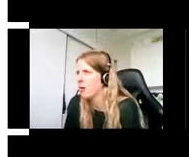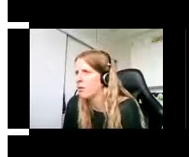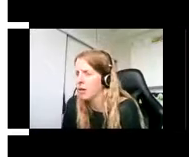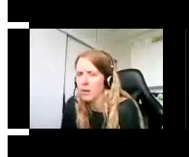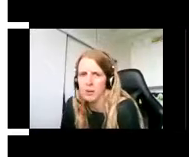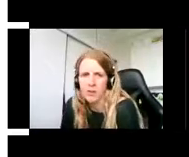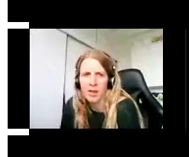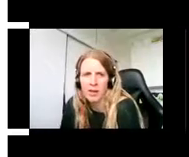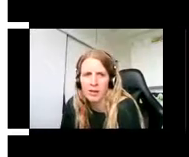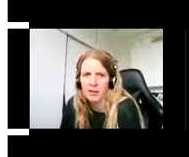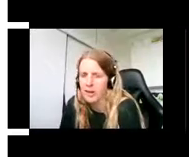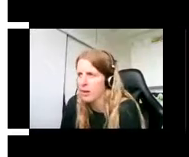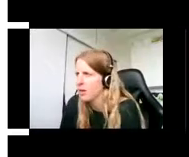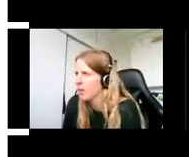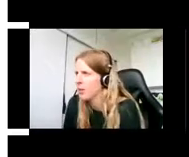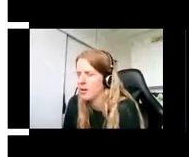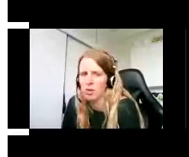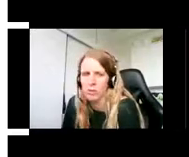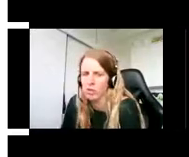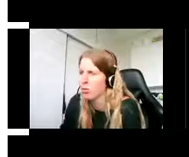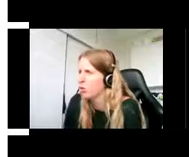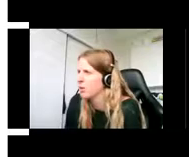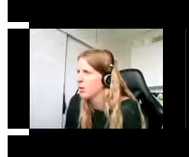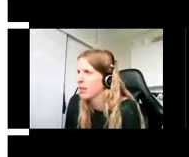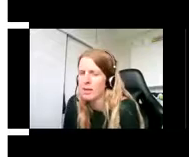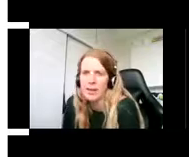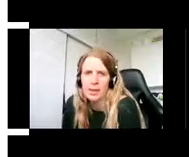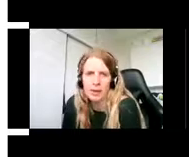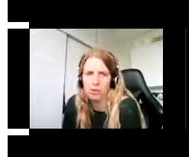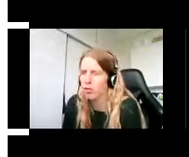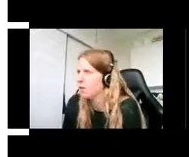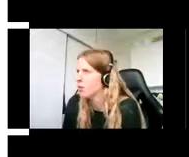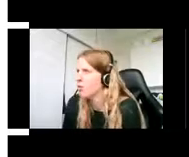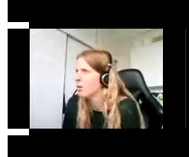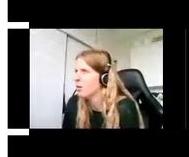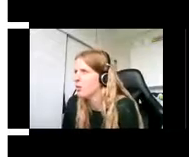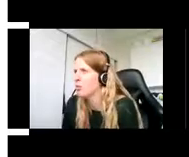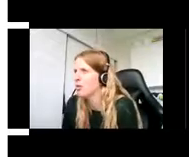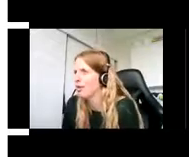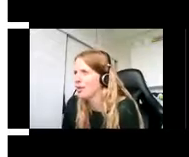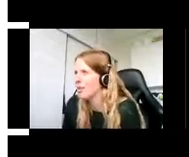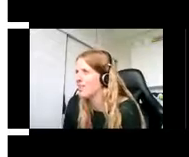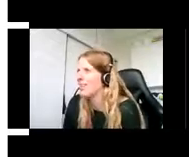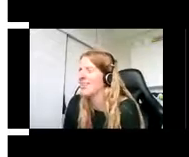volledig in verwerkt. Alle krediet naar Bert om dat zo mooi op te stellen. Onze coördinator, ik zeg